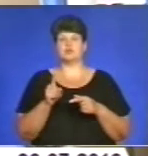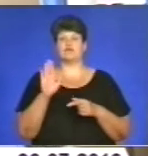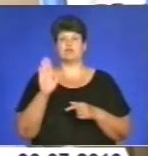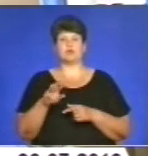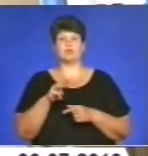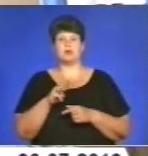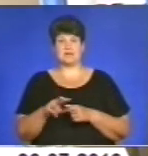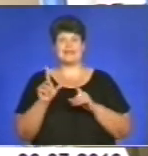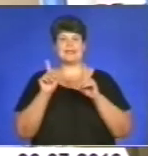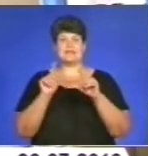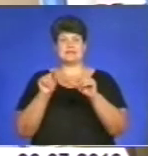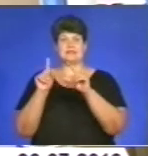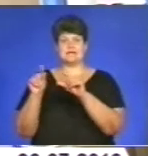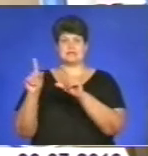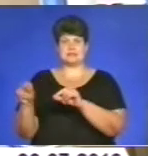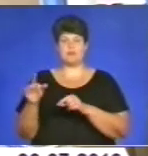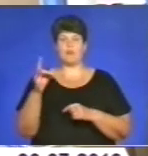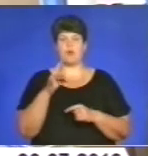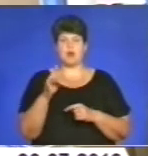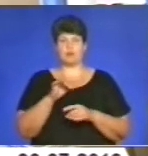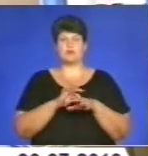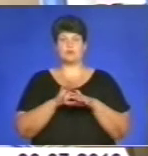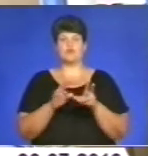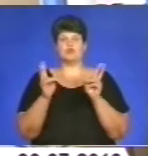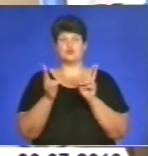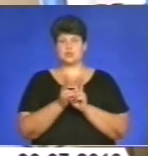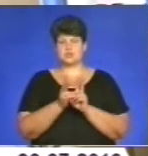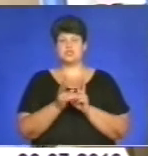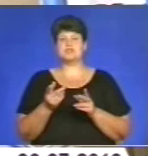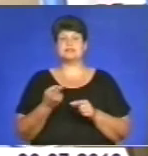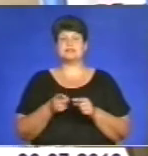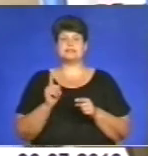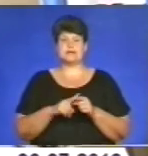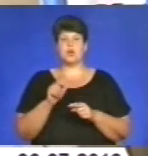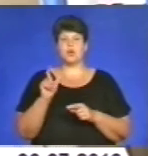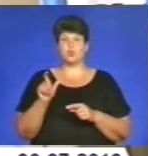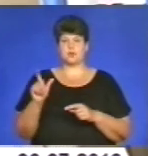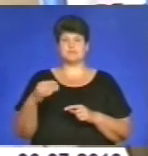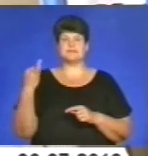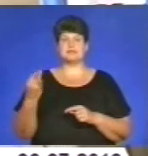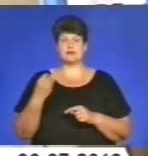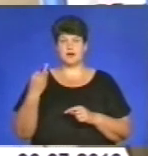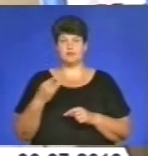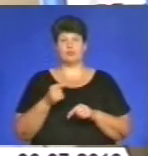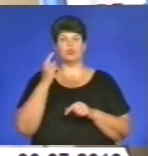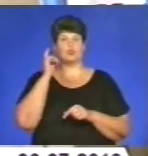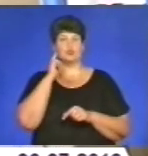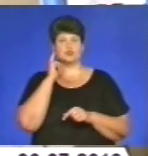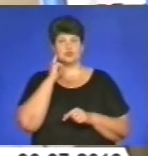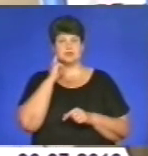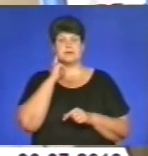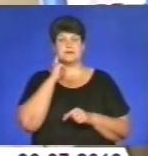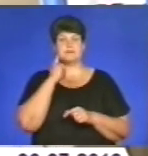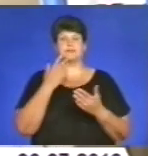Миколайович їздить по районах, проводить такі зустрічі, адже це людям цікаво. Цікаво почути перших осіб,